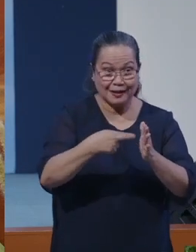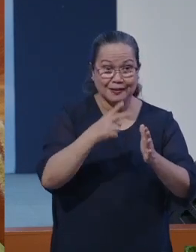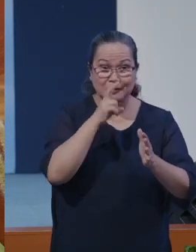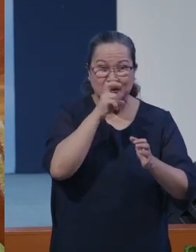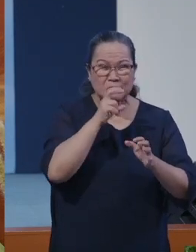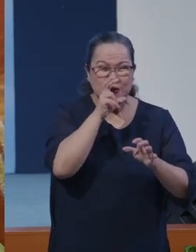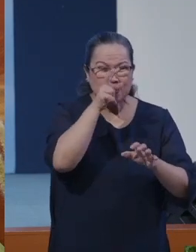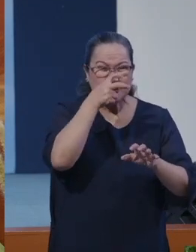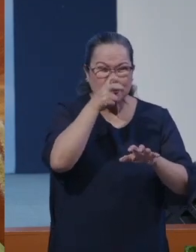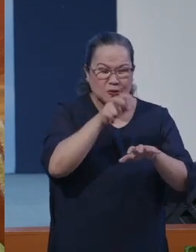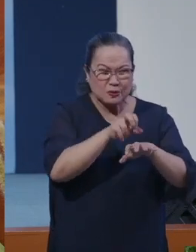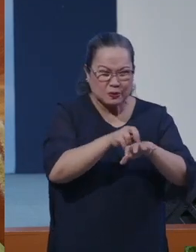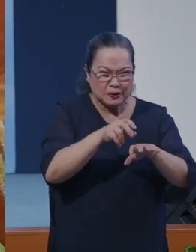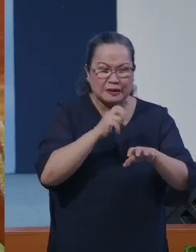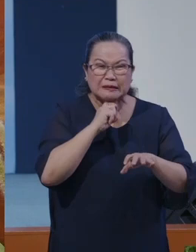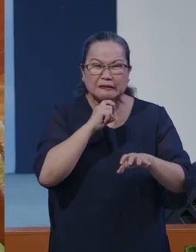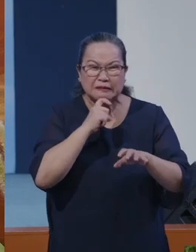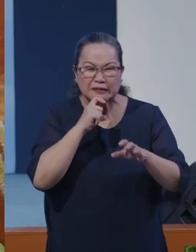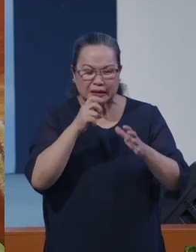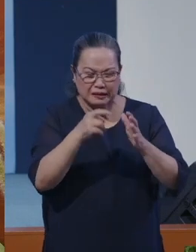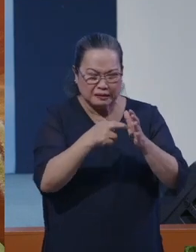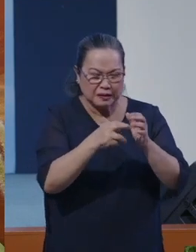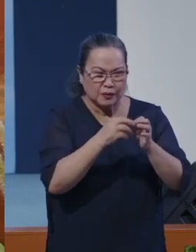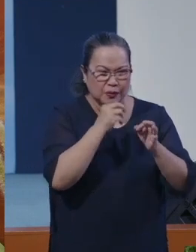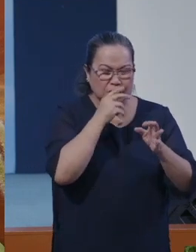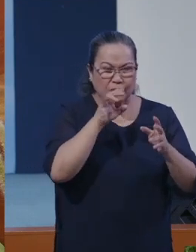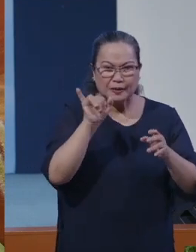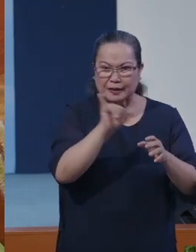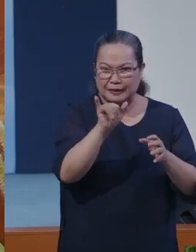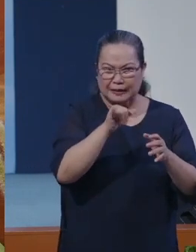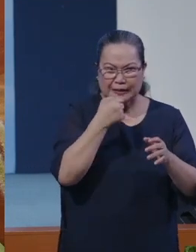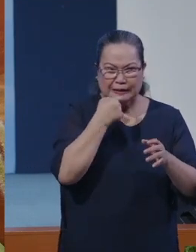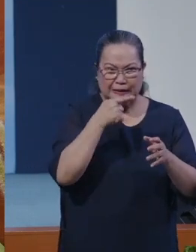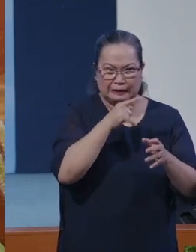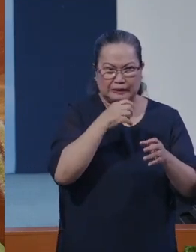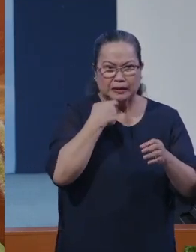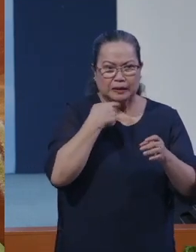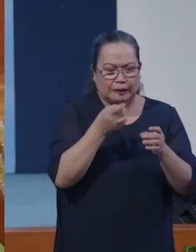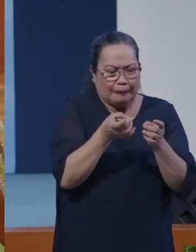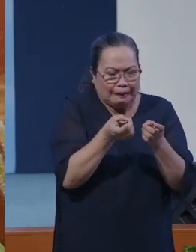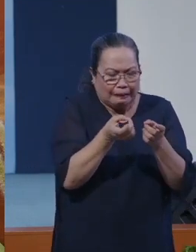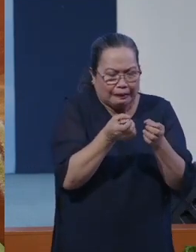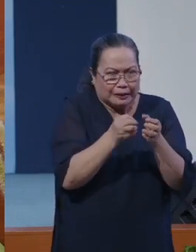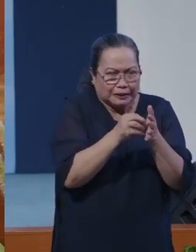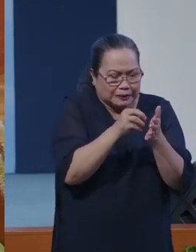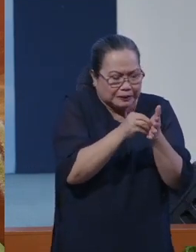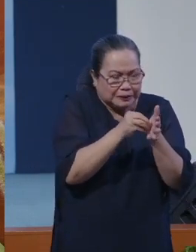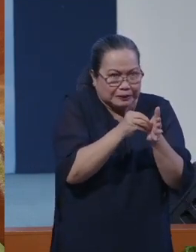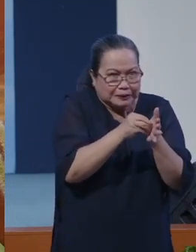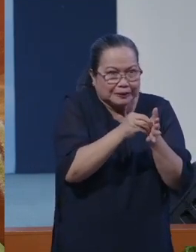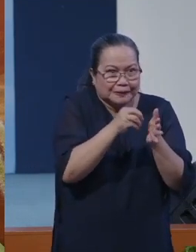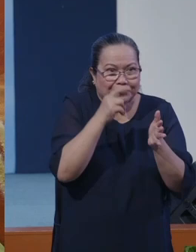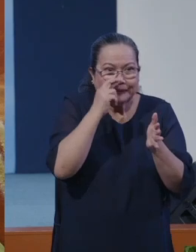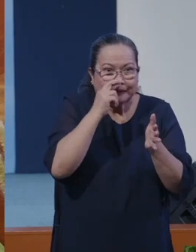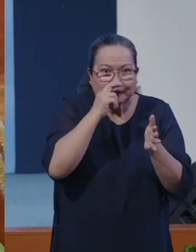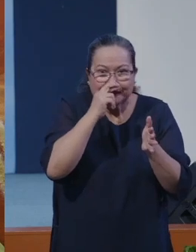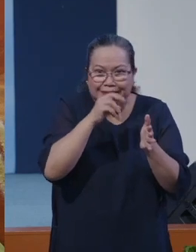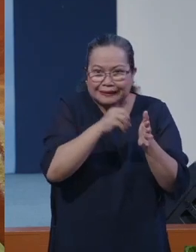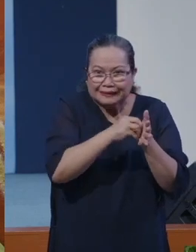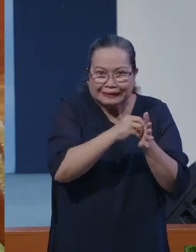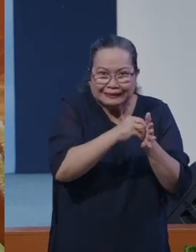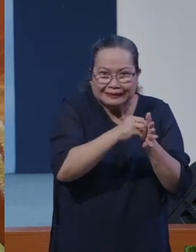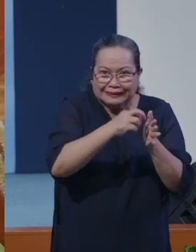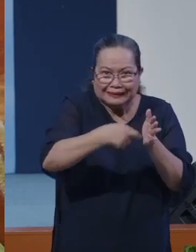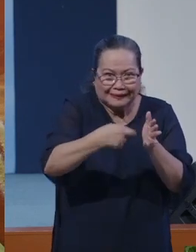ng rust. Yung salitang rust actually doon ay nibbling. Kinakain ng daga. So ang